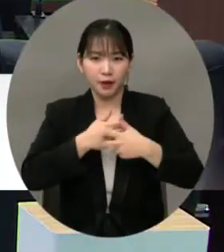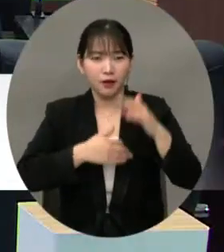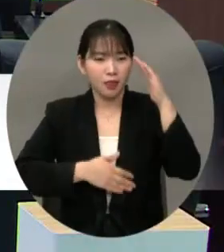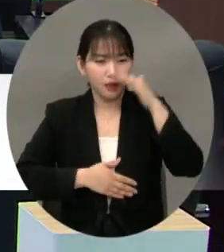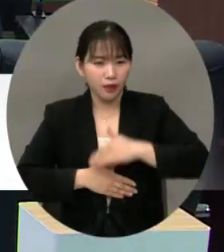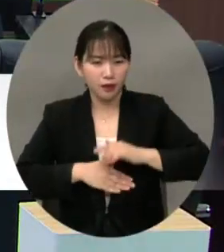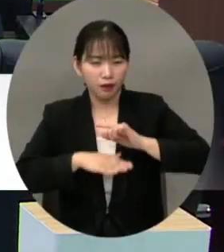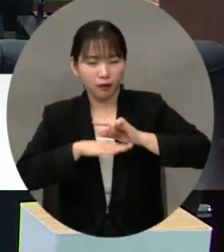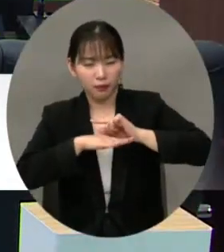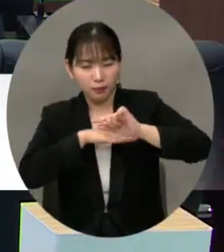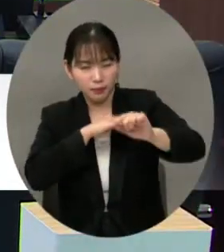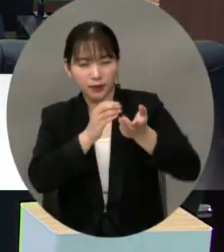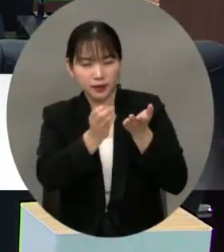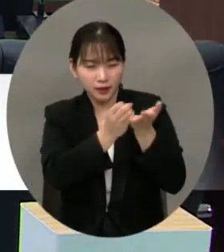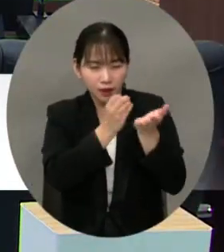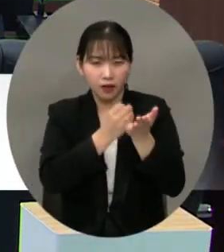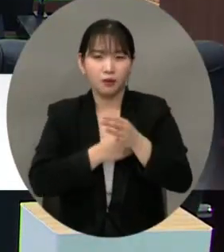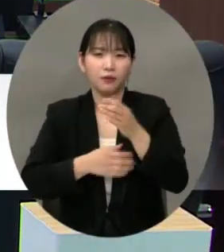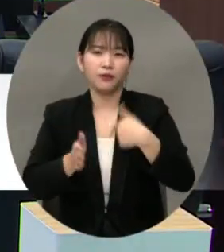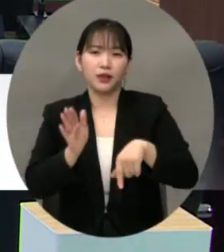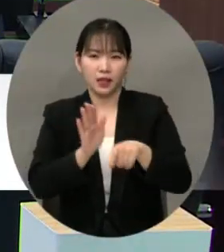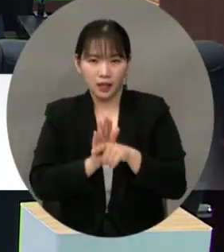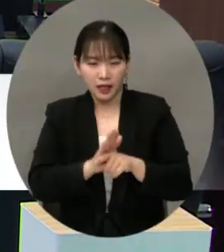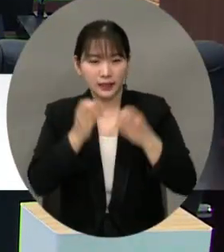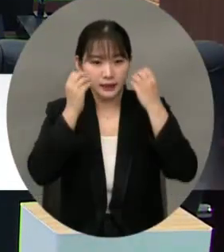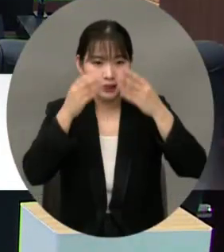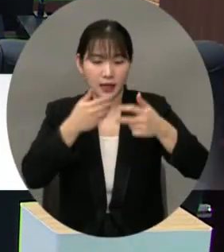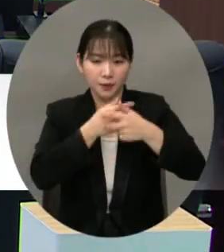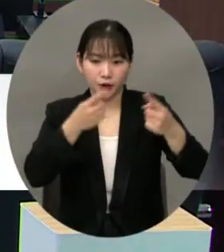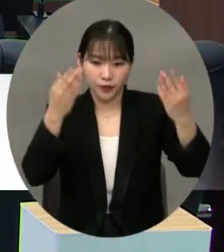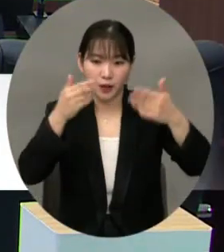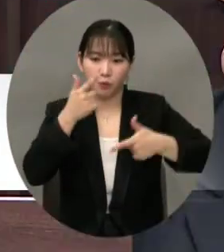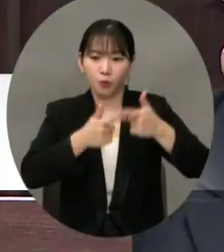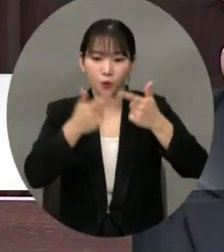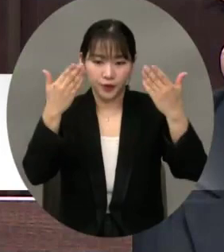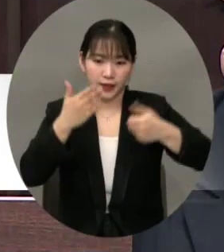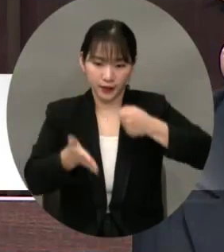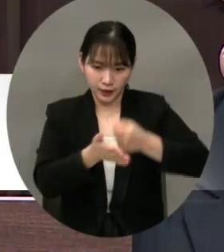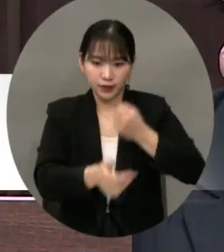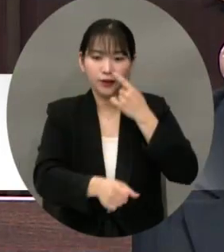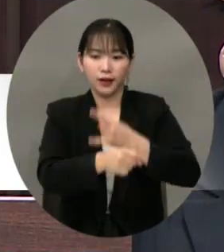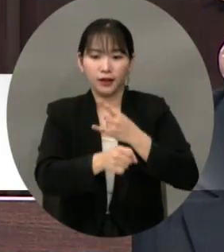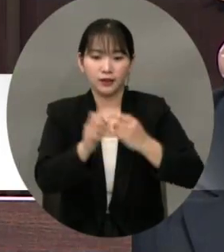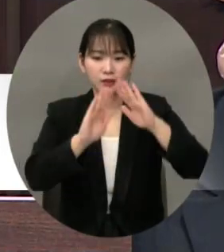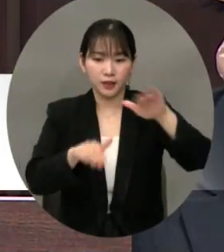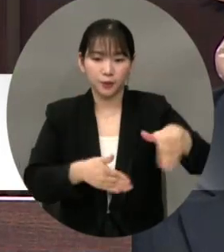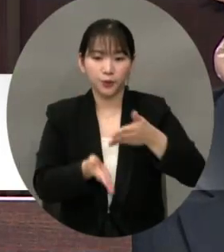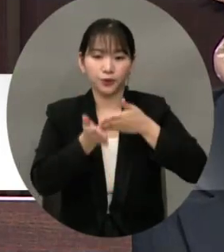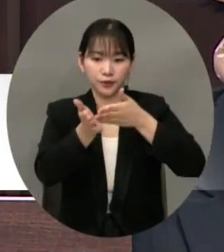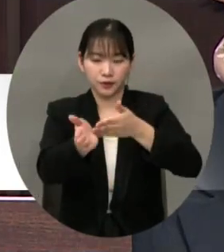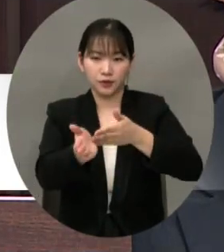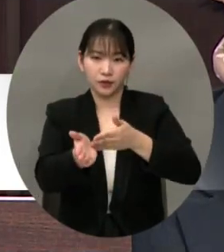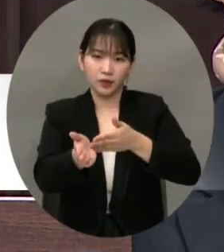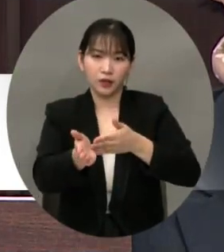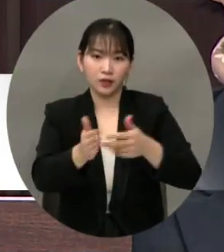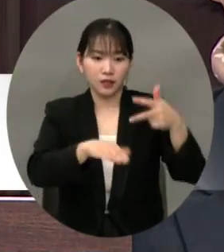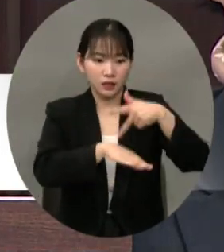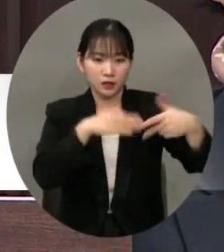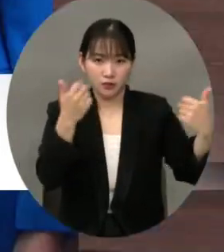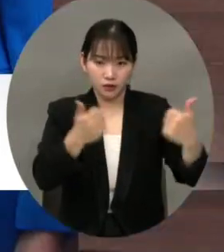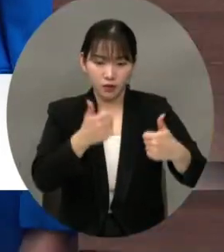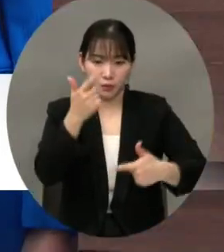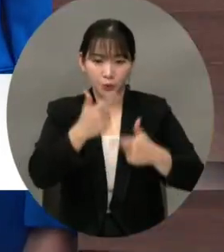낙후 지역인 서험과 농어촌을 위해 신설 의대를 목포대로 지정할 것을 전남도에 요구했습니다. 진도군